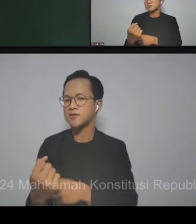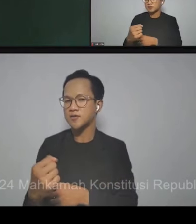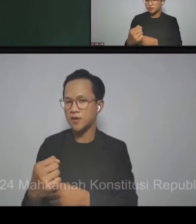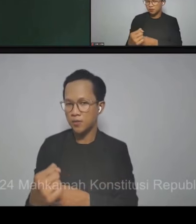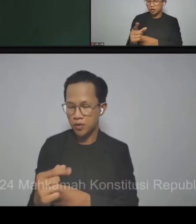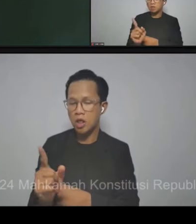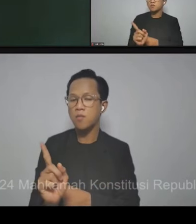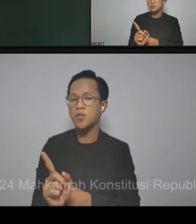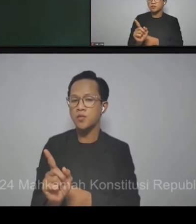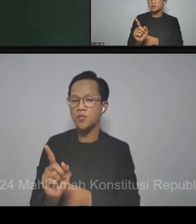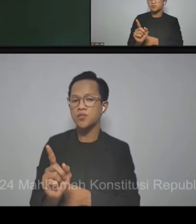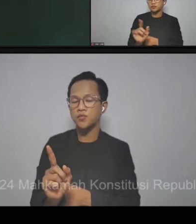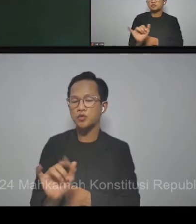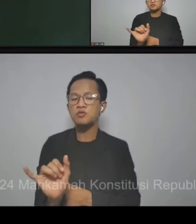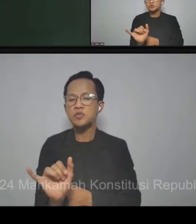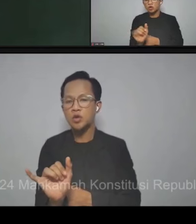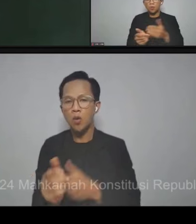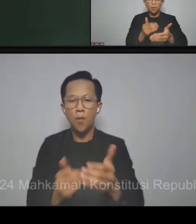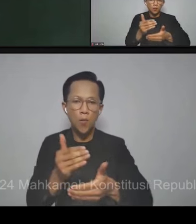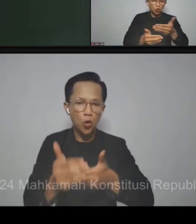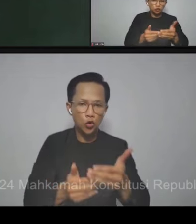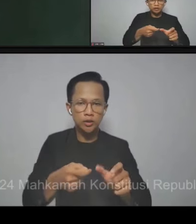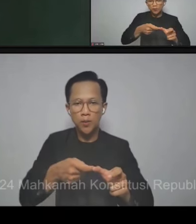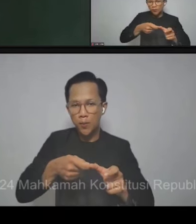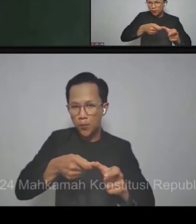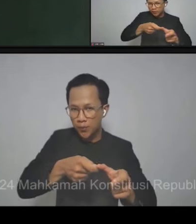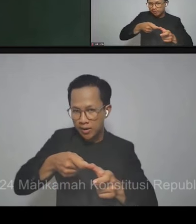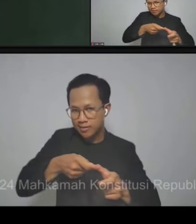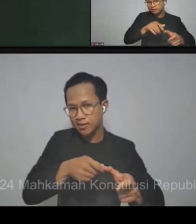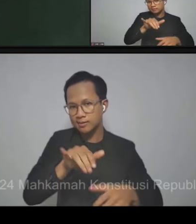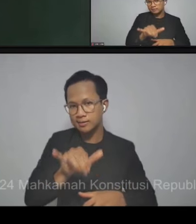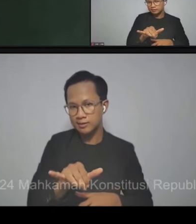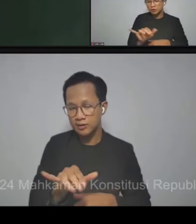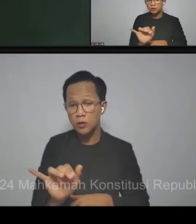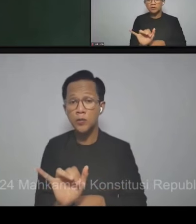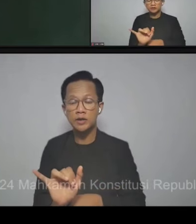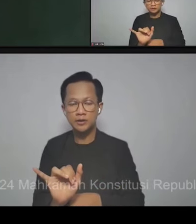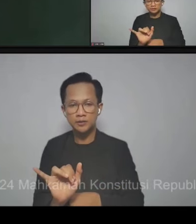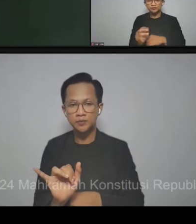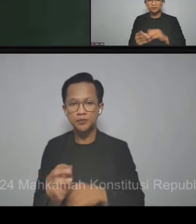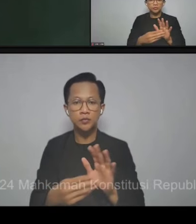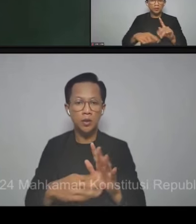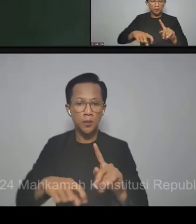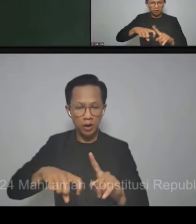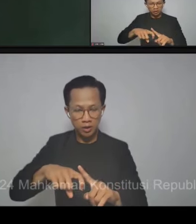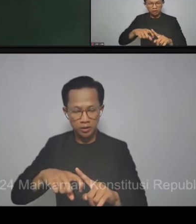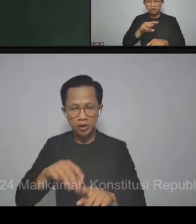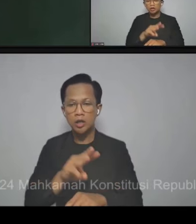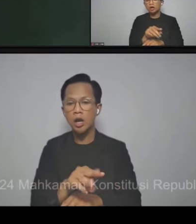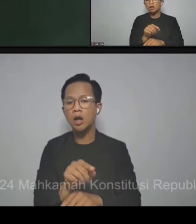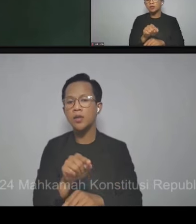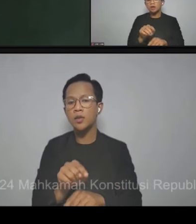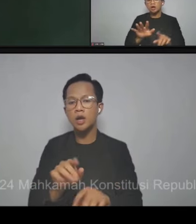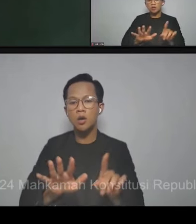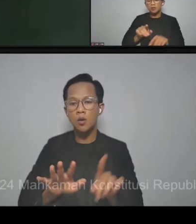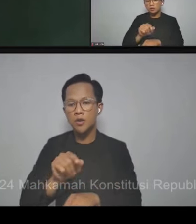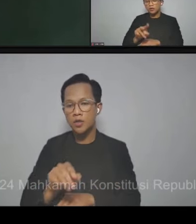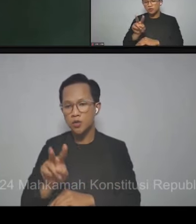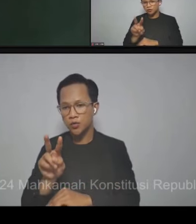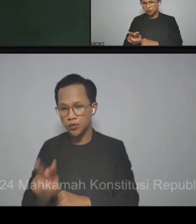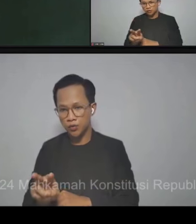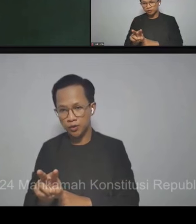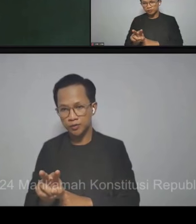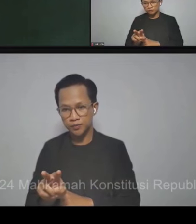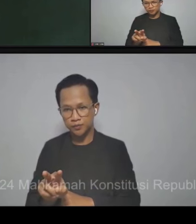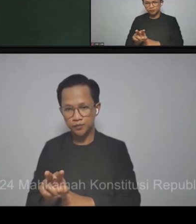dipersamakan dengan proses penyelidikan Sebagaimana telah dipertimbangkan mahkamah dalam subpagraf 3.15.2 dan ditegaskan dalam